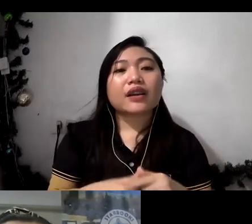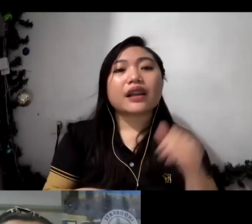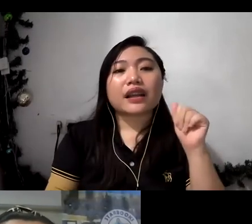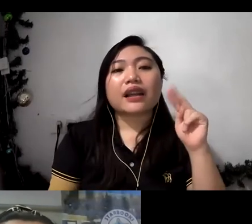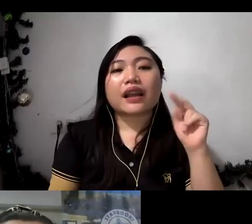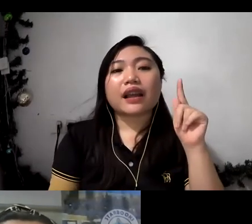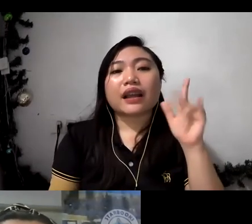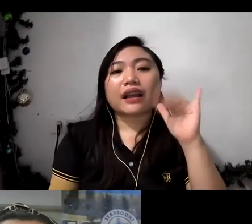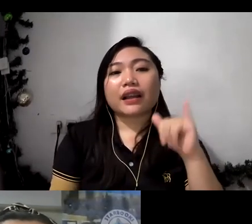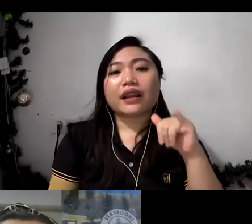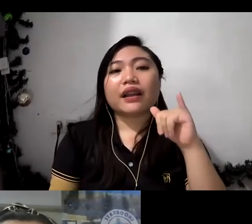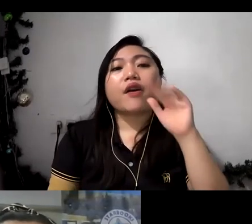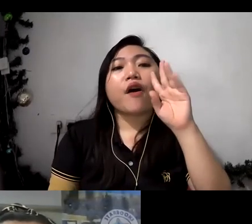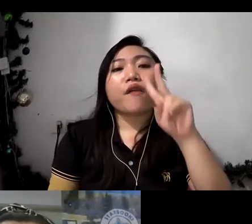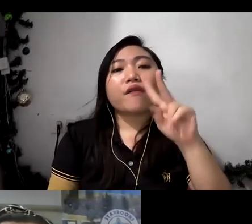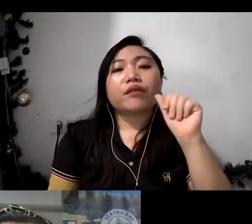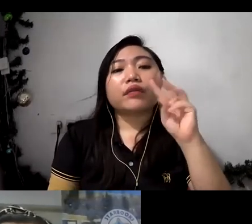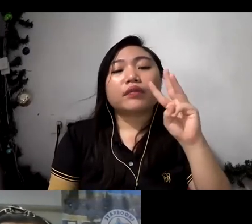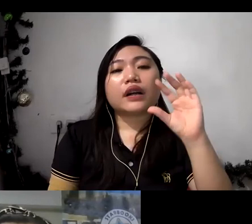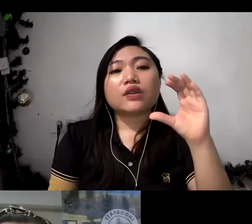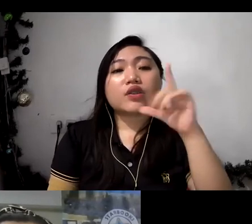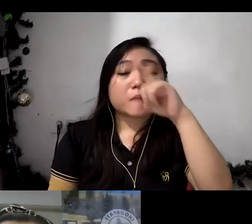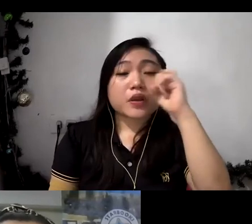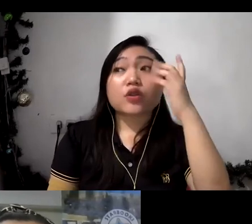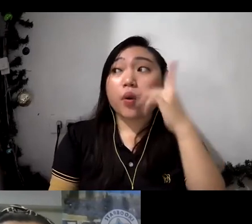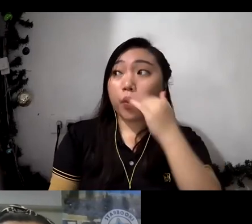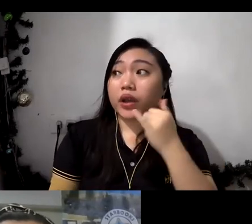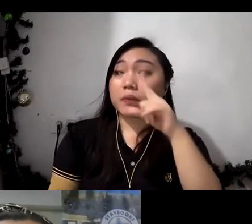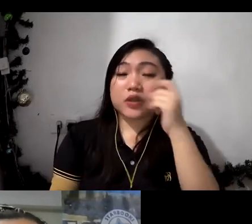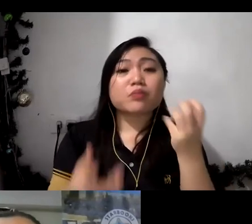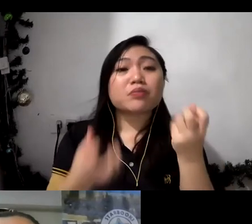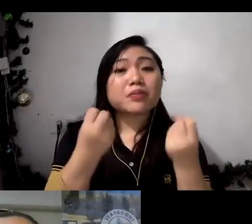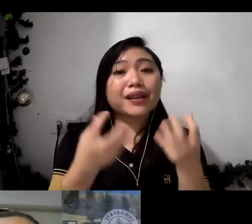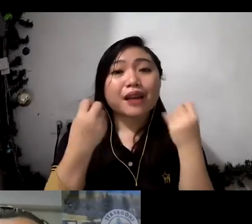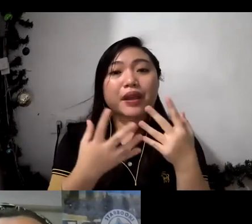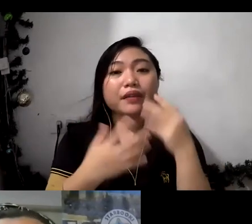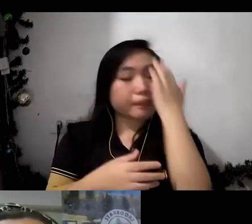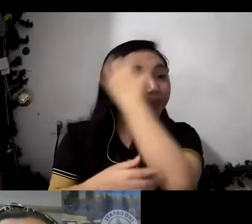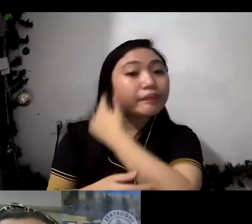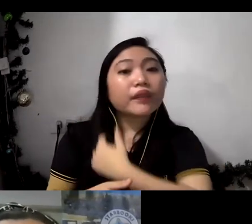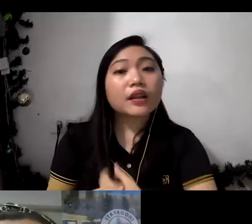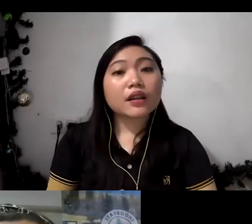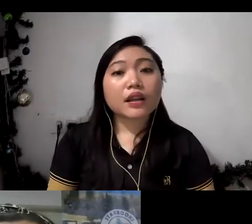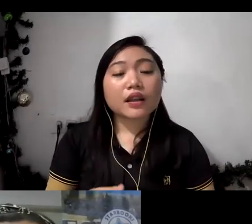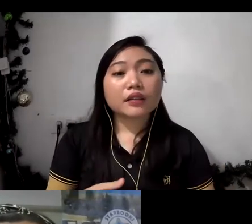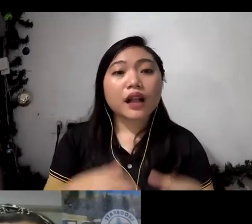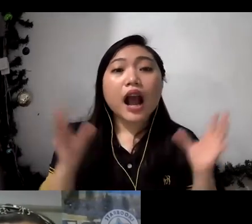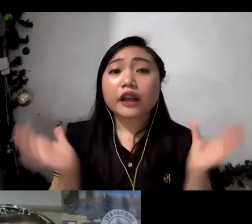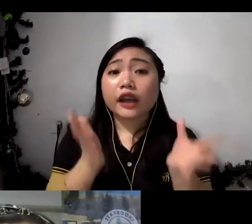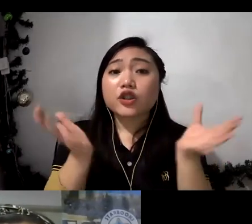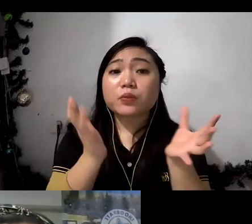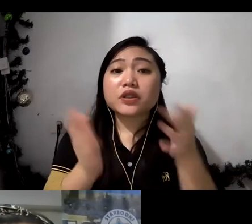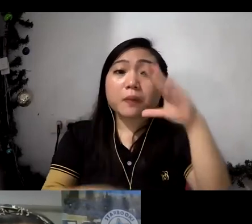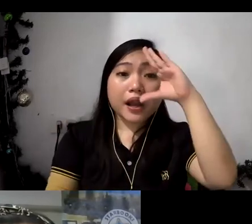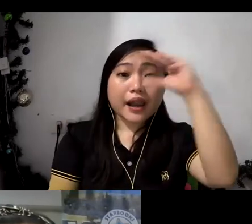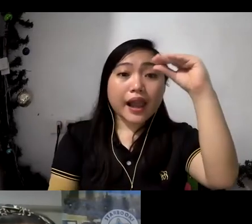anti-bawsi pagdating sa babae kasi mas marami sila, no? Mas marami sila. Ang encouragement po natin sa mga